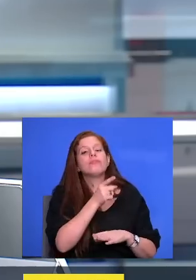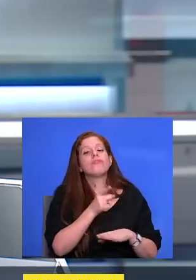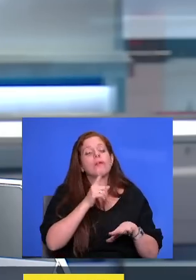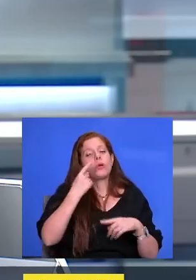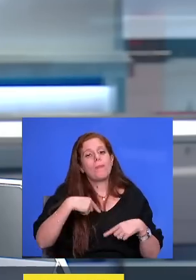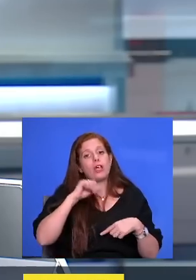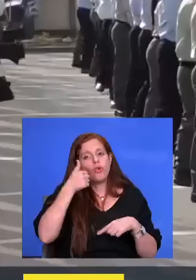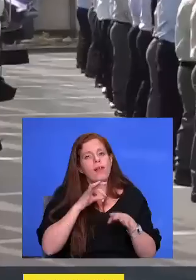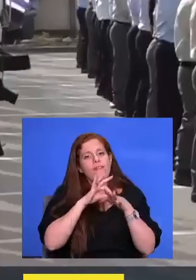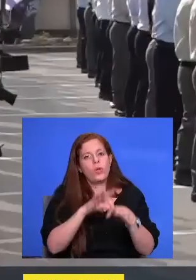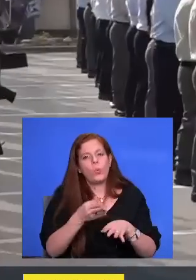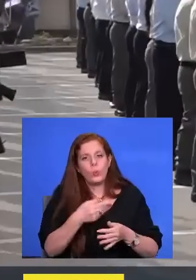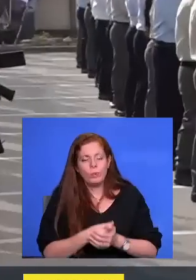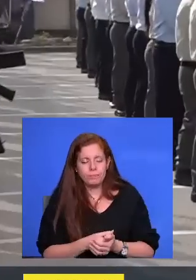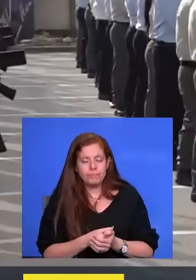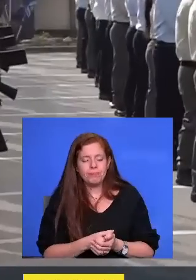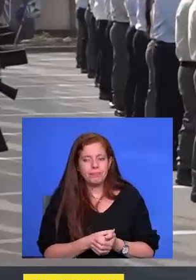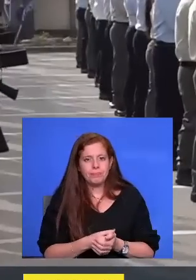שטיימץ.